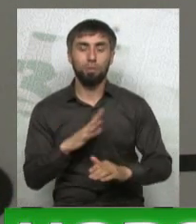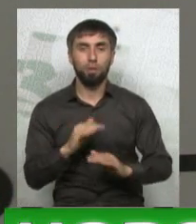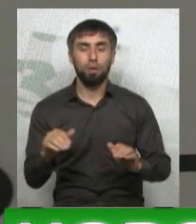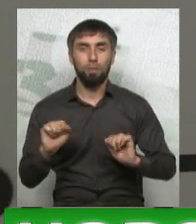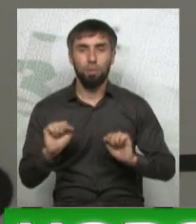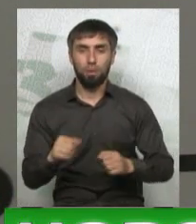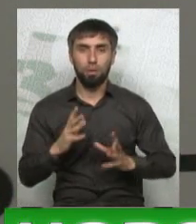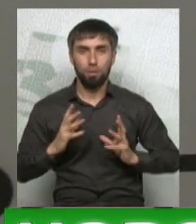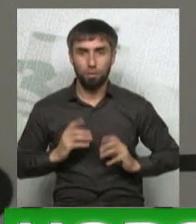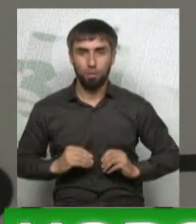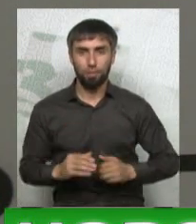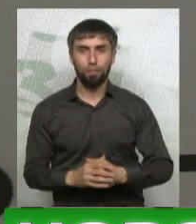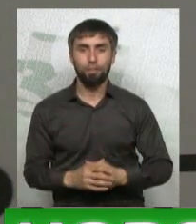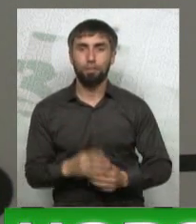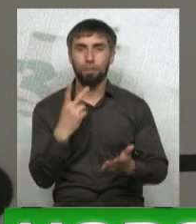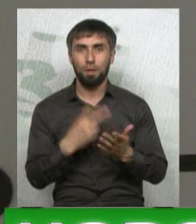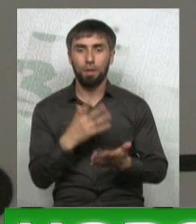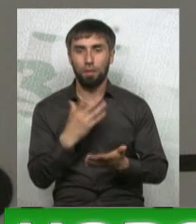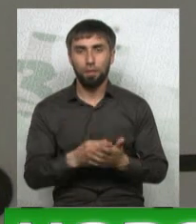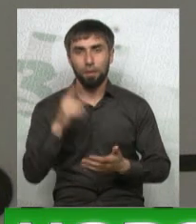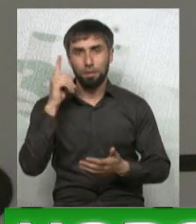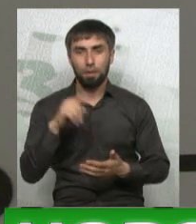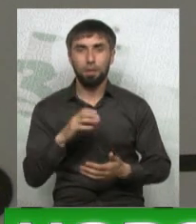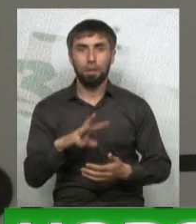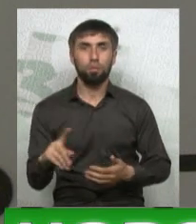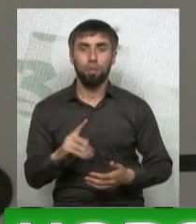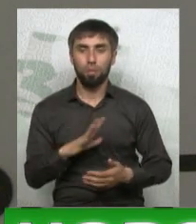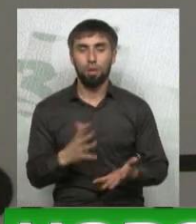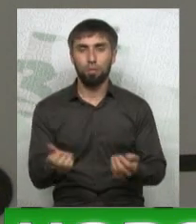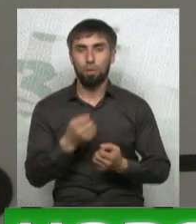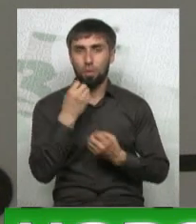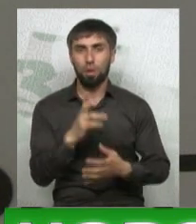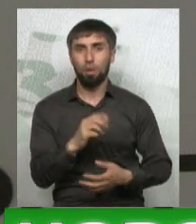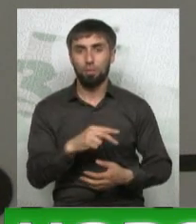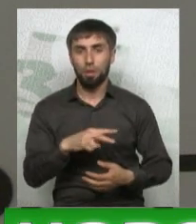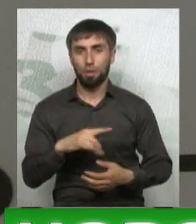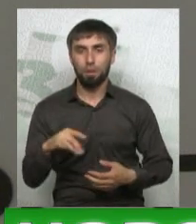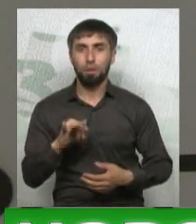могли спокойно показать свои знания с тем, чтобы получить хорошие баллы и